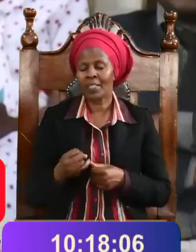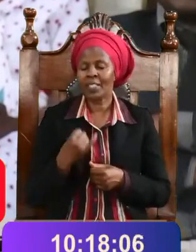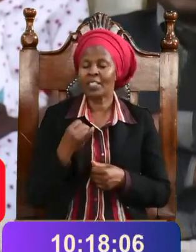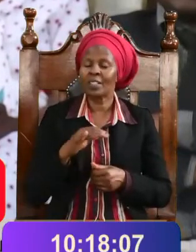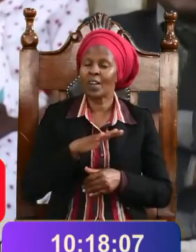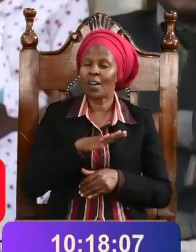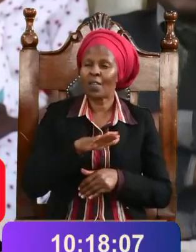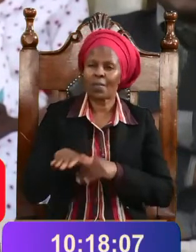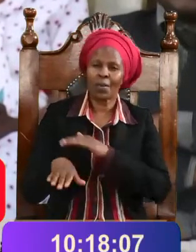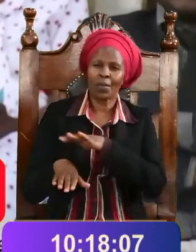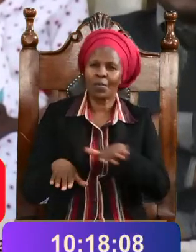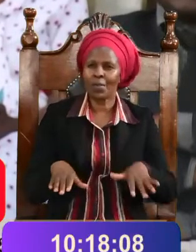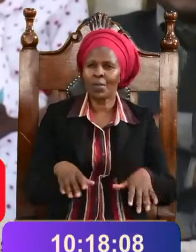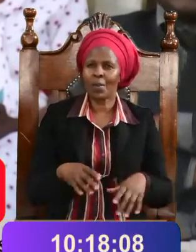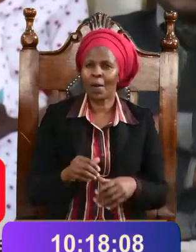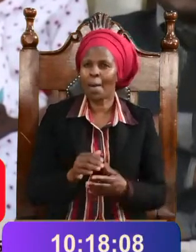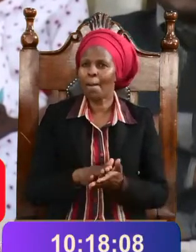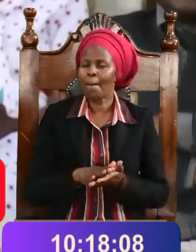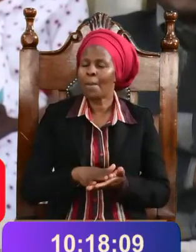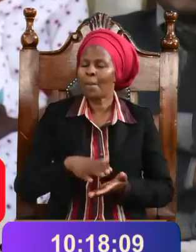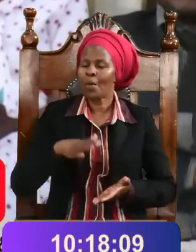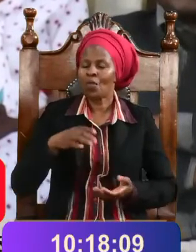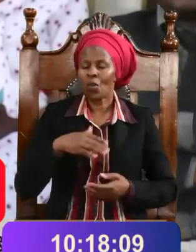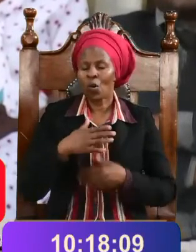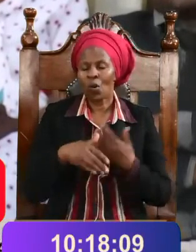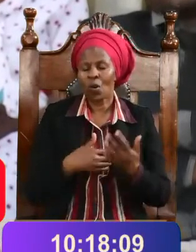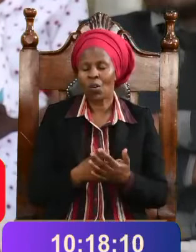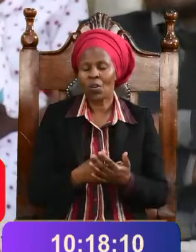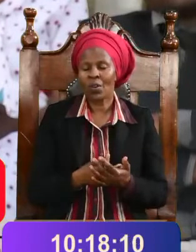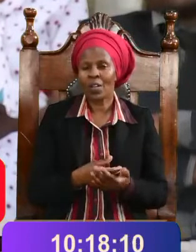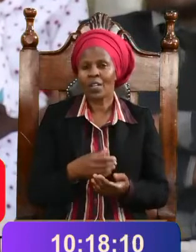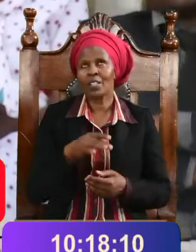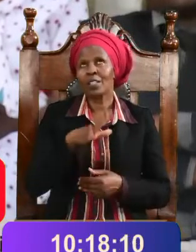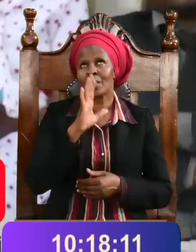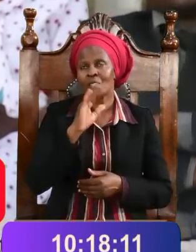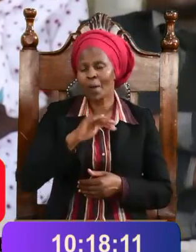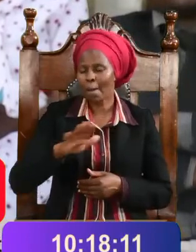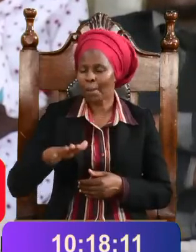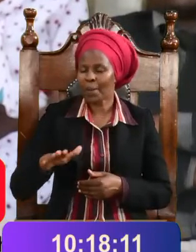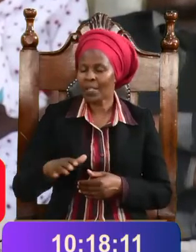mahali, lakini zaidi ya yote huo uwepo wa Mungu undani yetu. We are